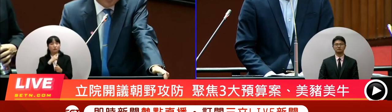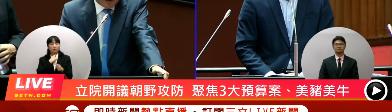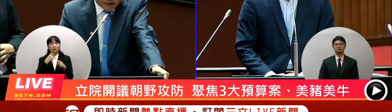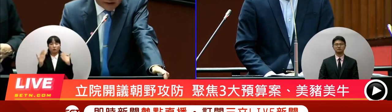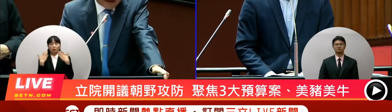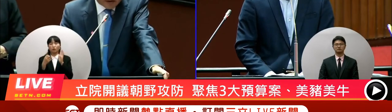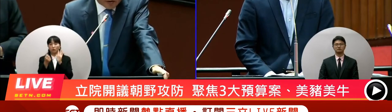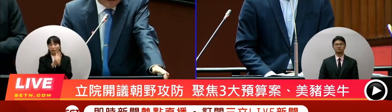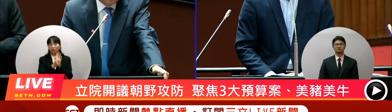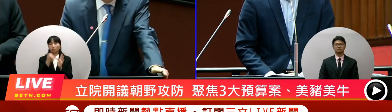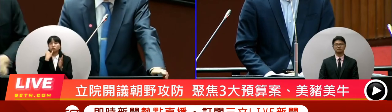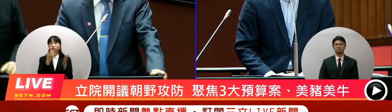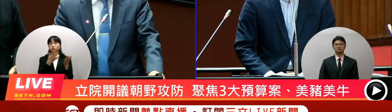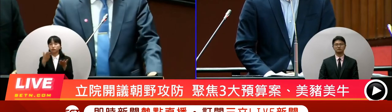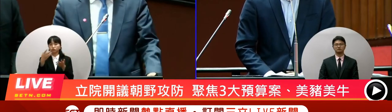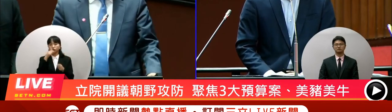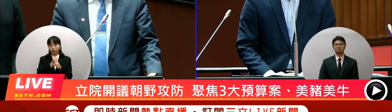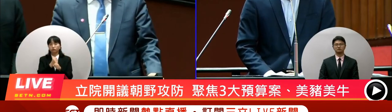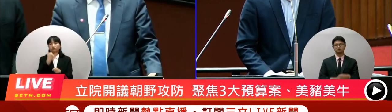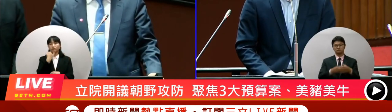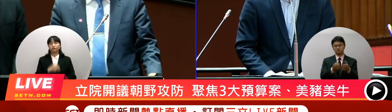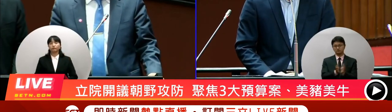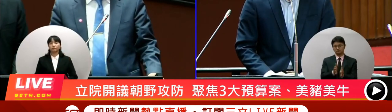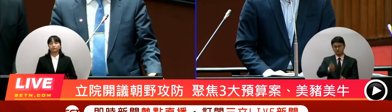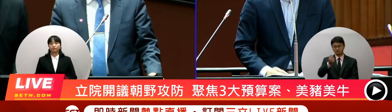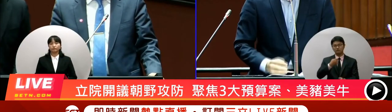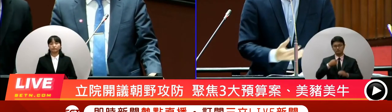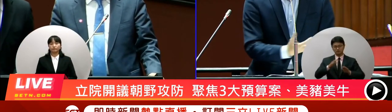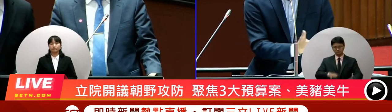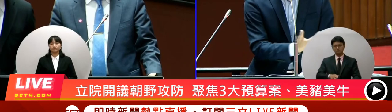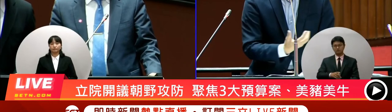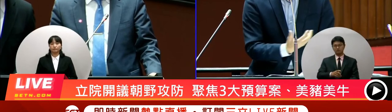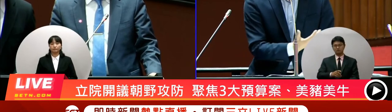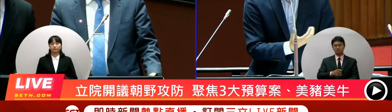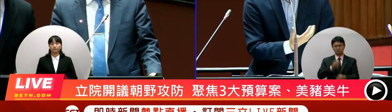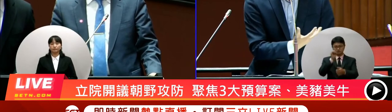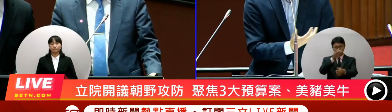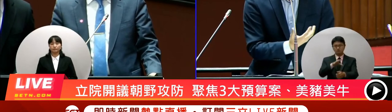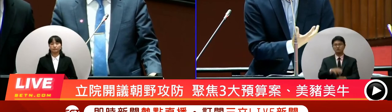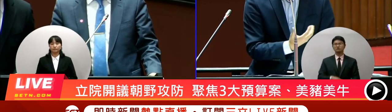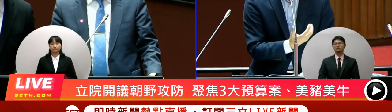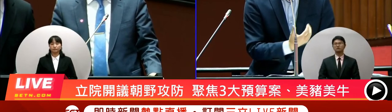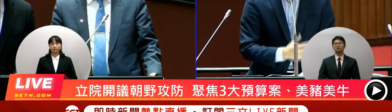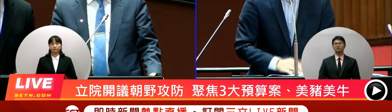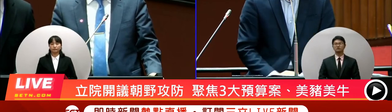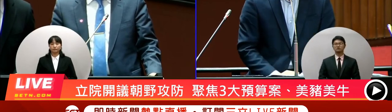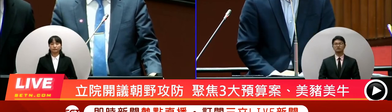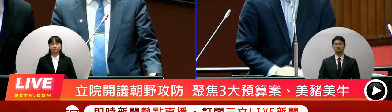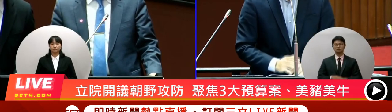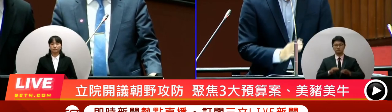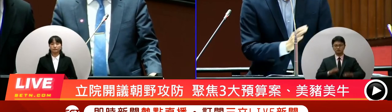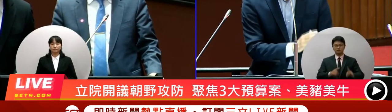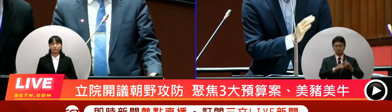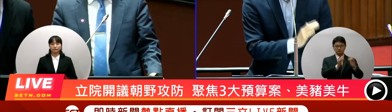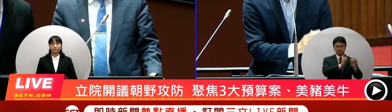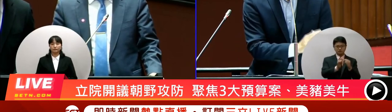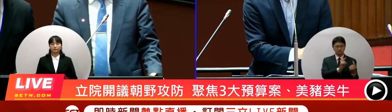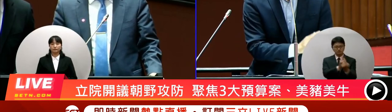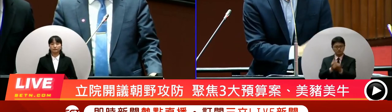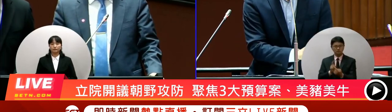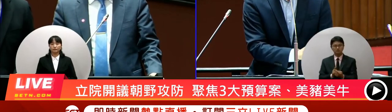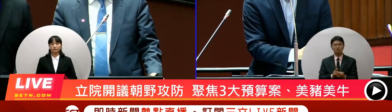的，我们会让他来做。 部长，我强烈建议基层接触到所有民众，大家看到卫福